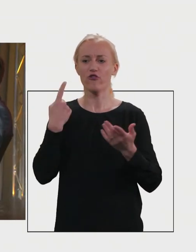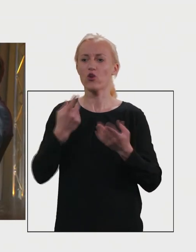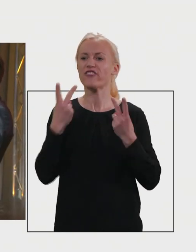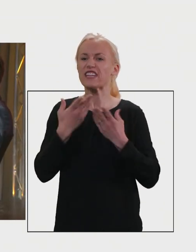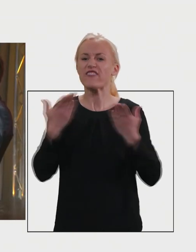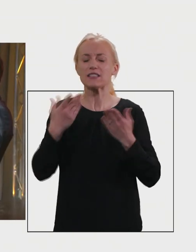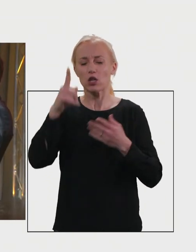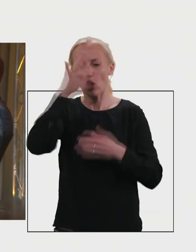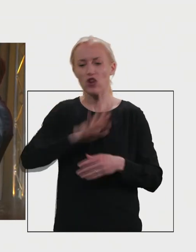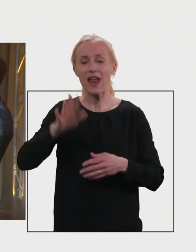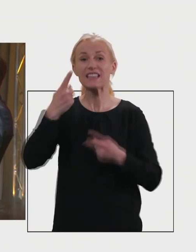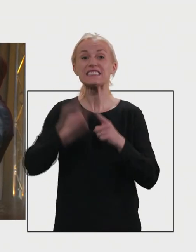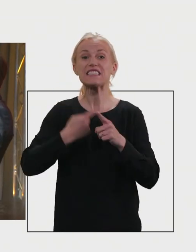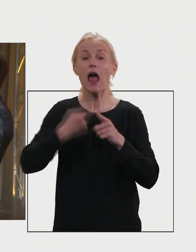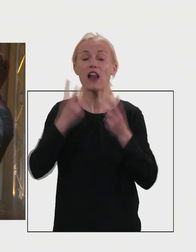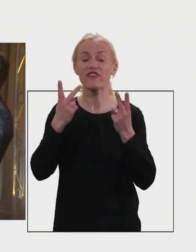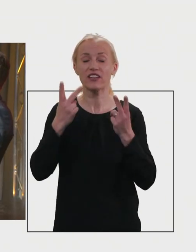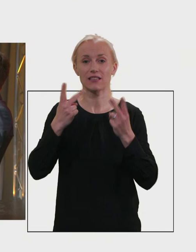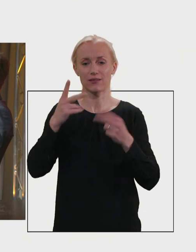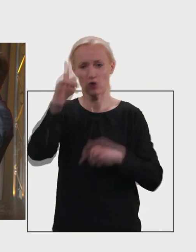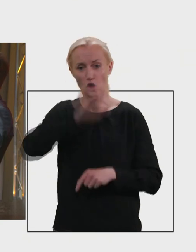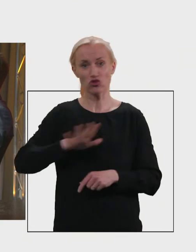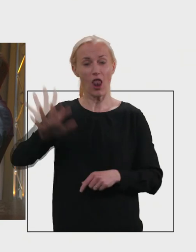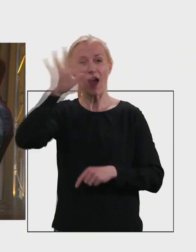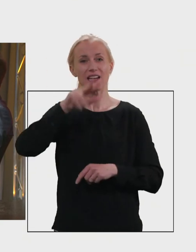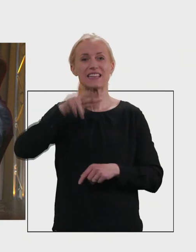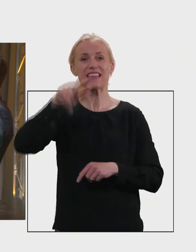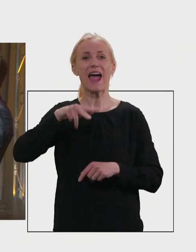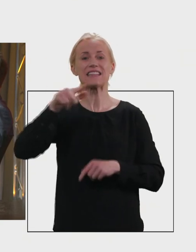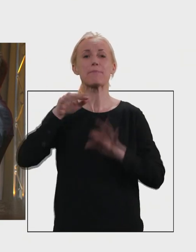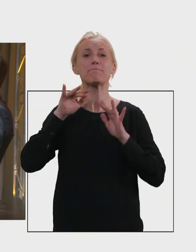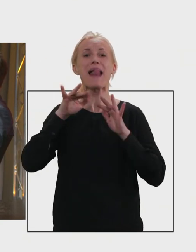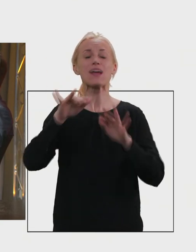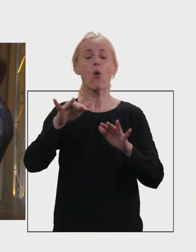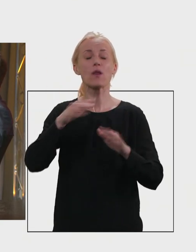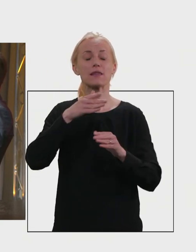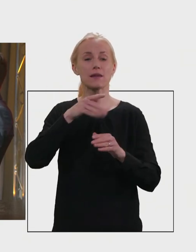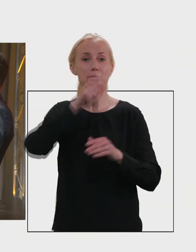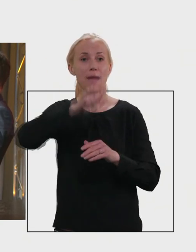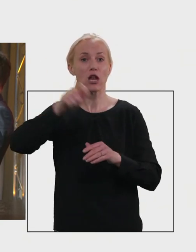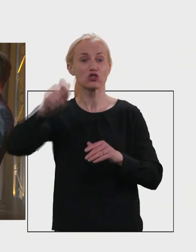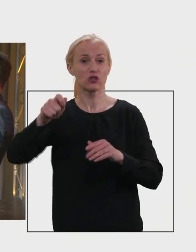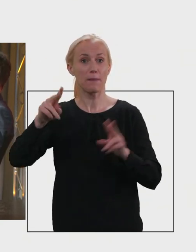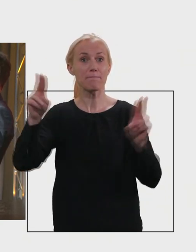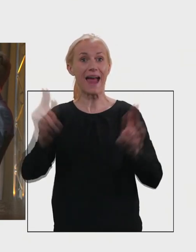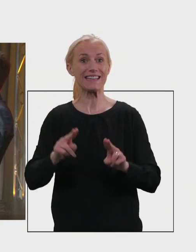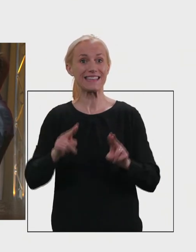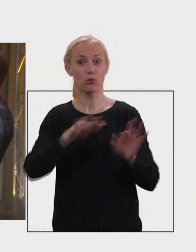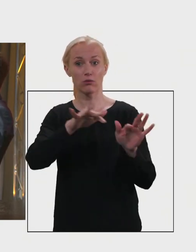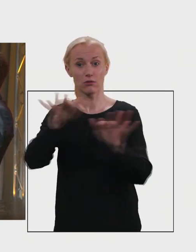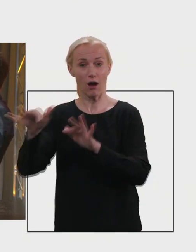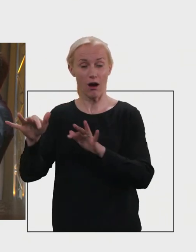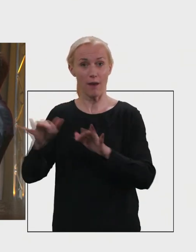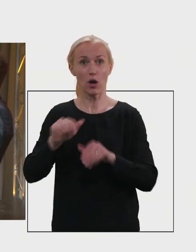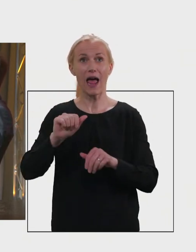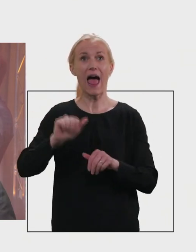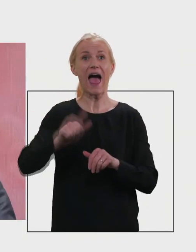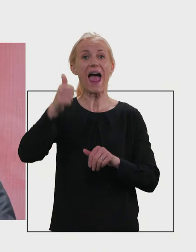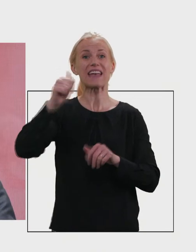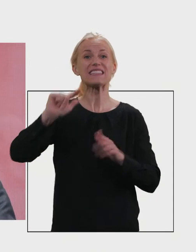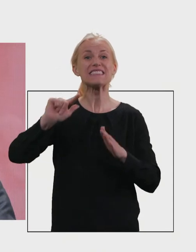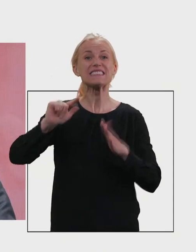Wir haben in Deutschland ungefähr 13 Millionen Menschen, die mit Beeinträchtigungen leben. Okay. Das sind im Grunde ein Siebtel der